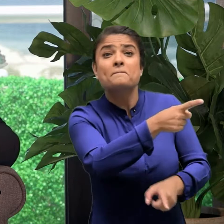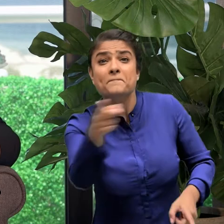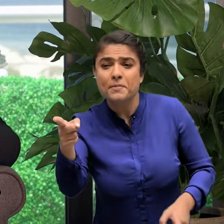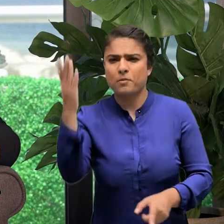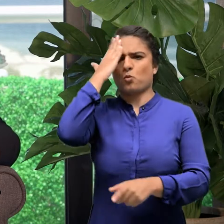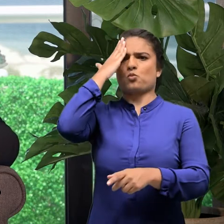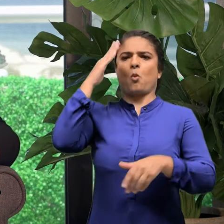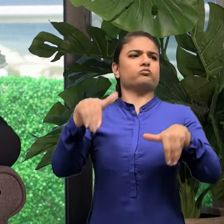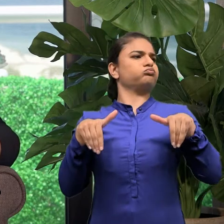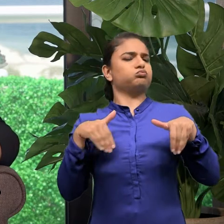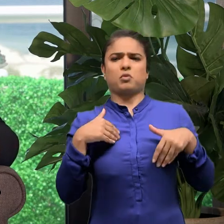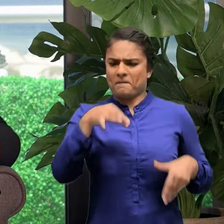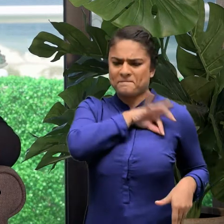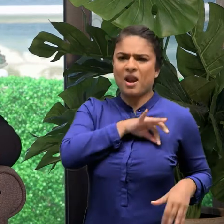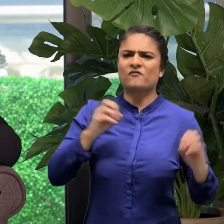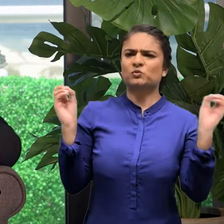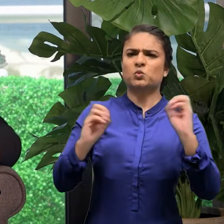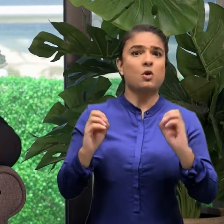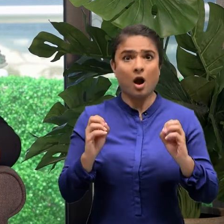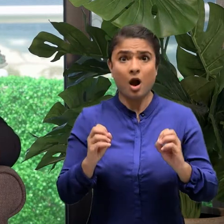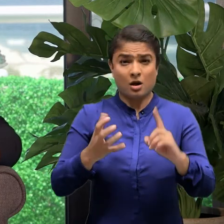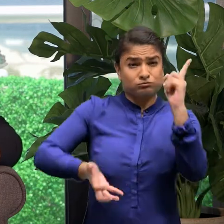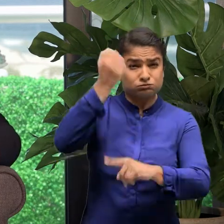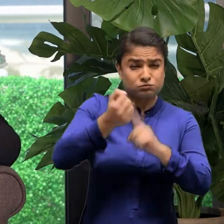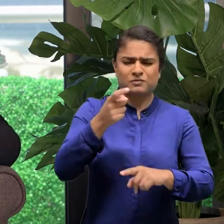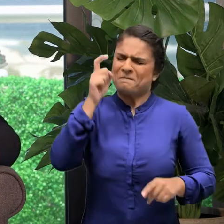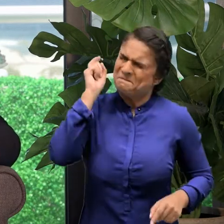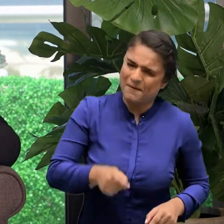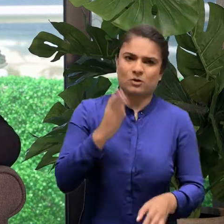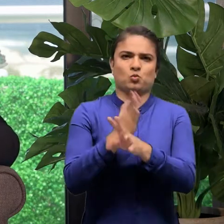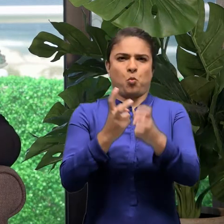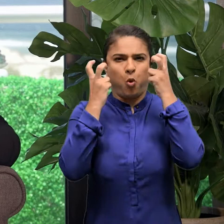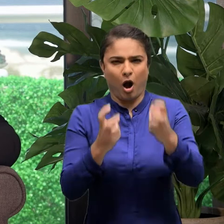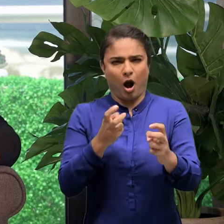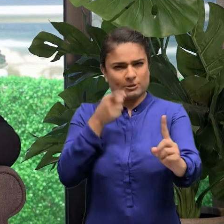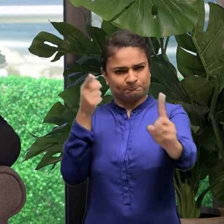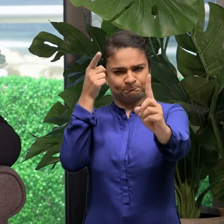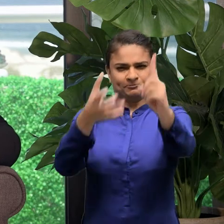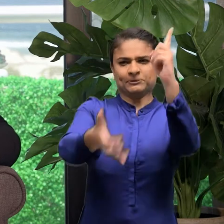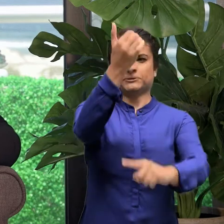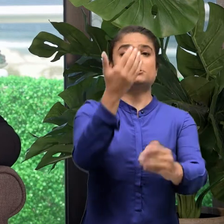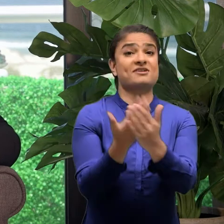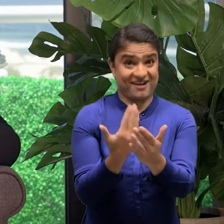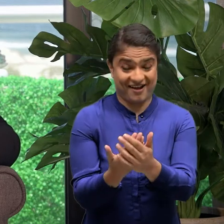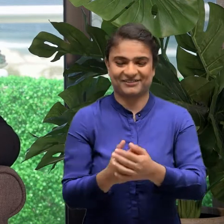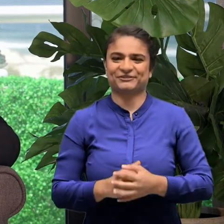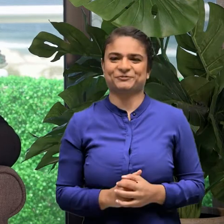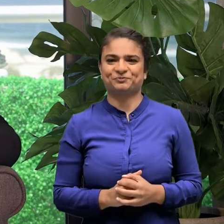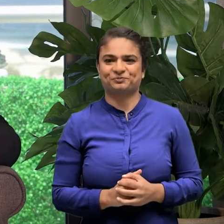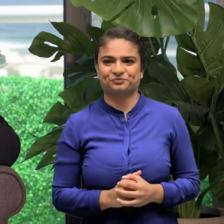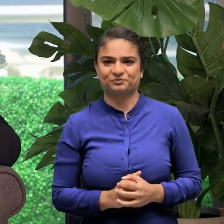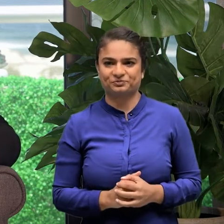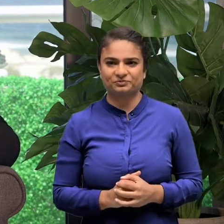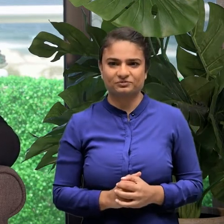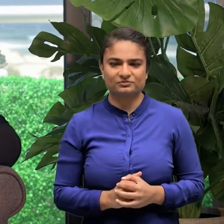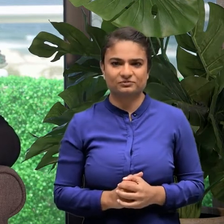mense werk hard sonder om resultate te lewer. Toppresteerders het ook visie en selfvertroue nodig. Ons is almal